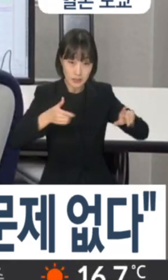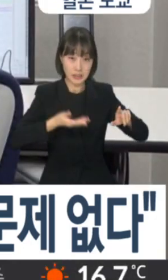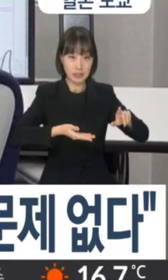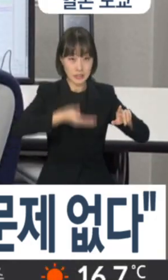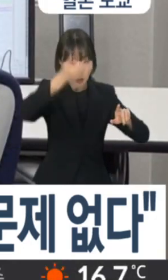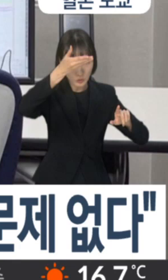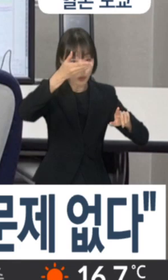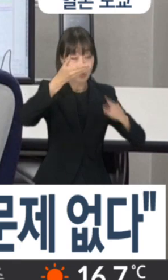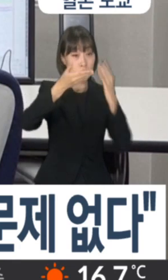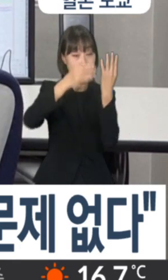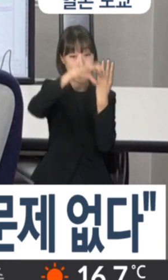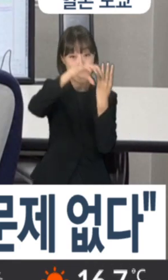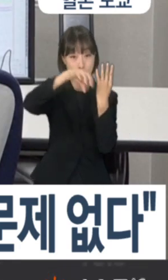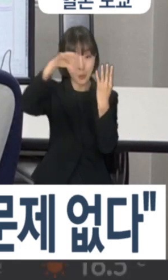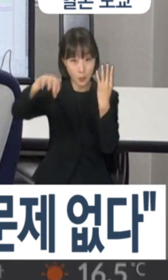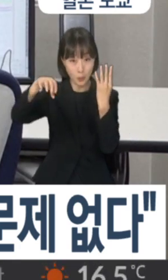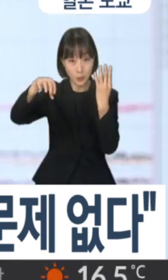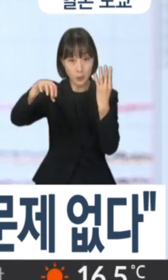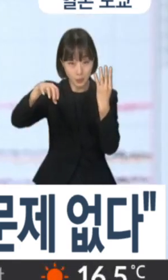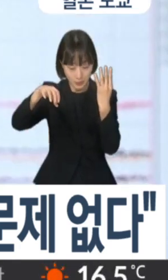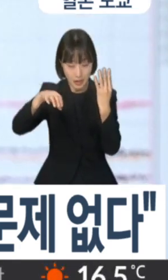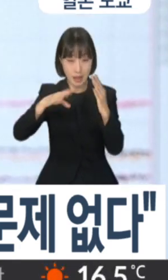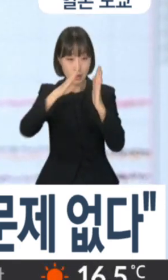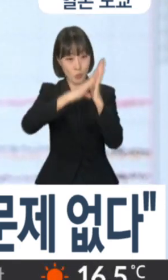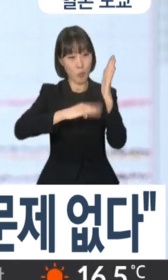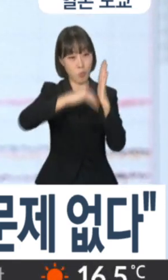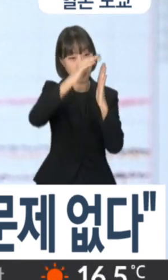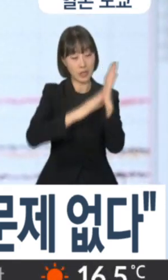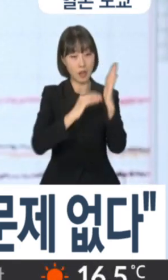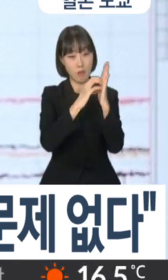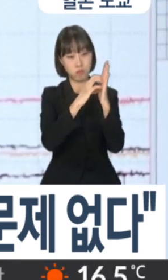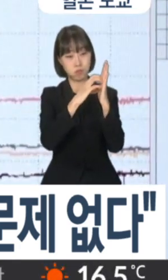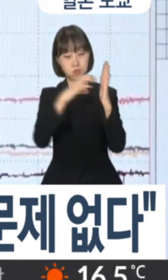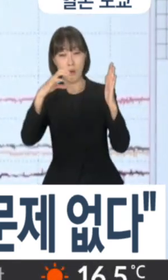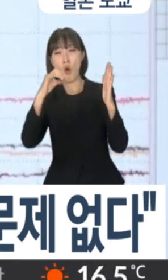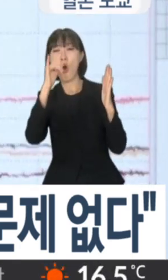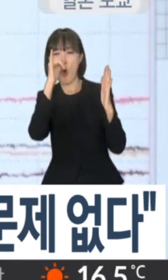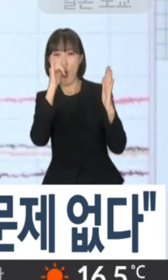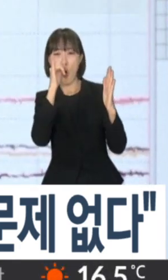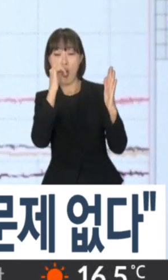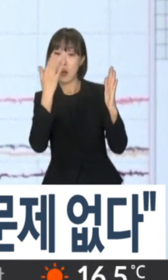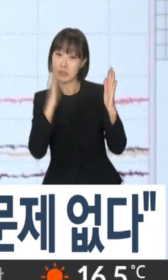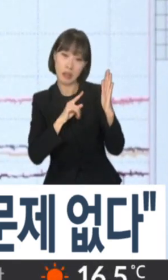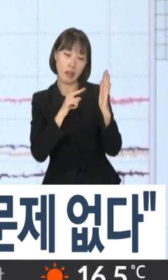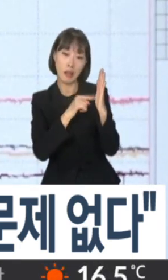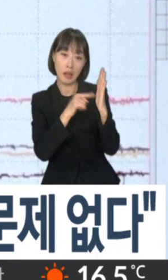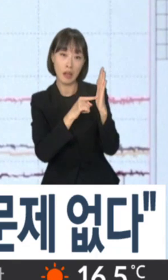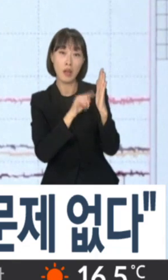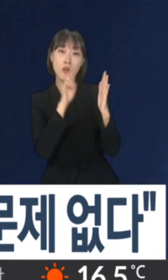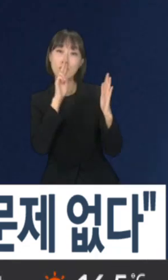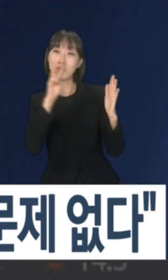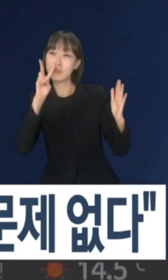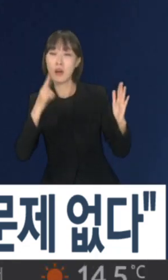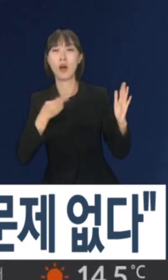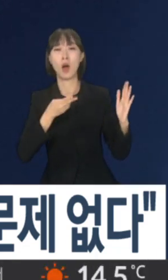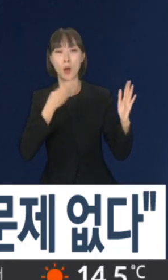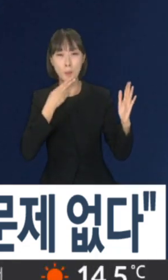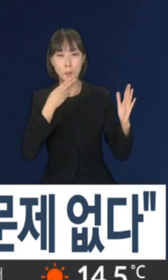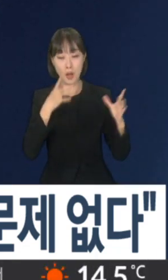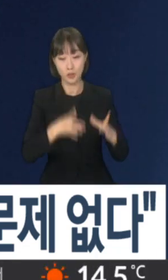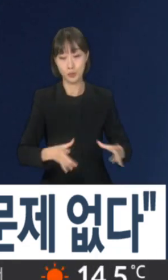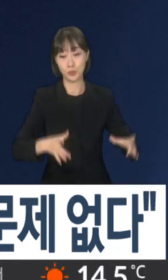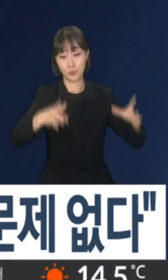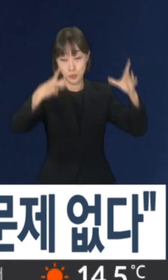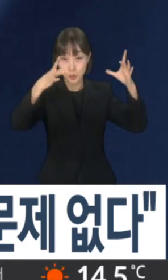곳에서 도장이 부푸는 현상을 발견했다고 밝혔습니다 그러나 도장에 균열이 없고 수조의